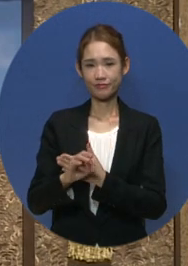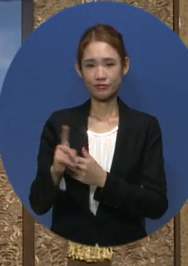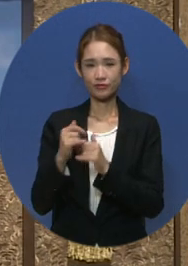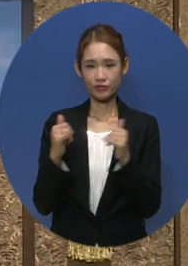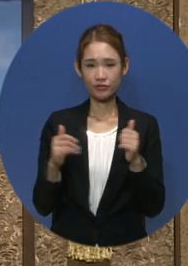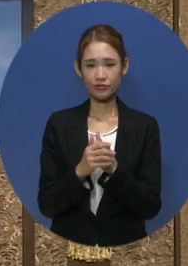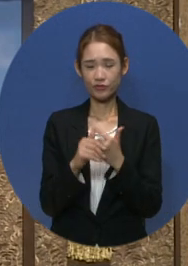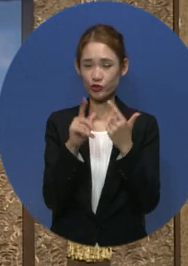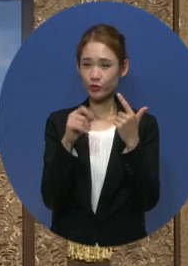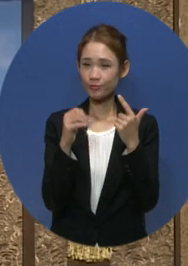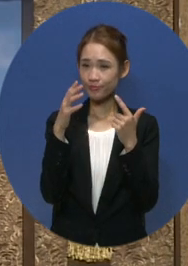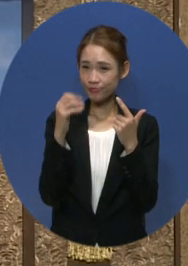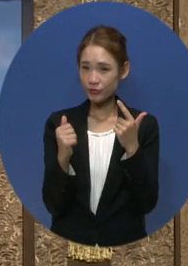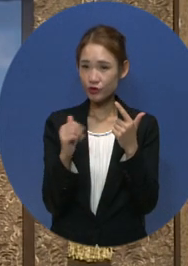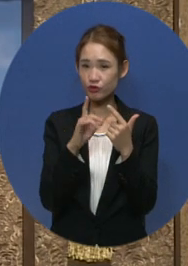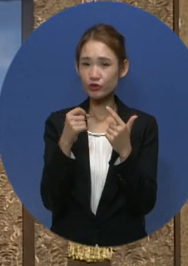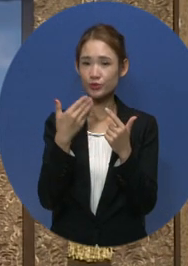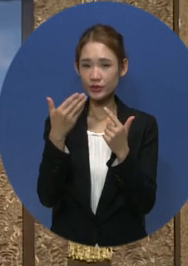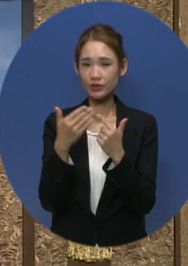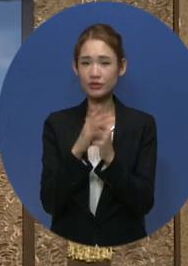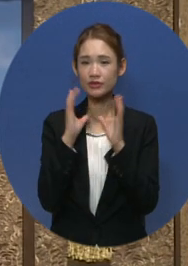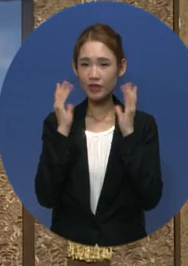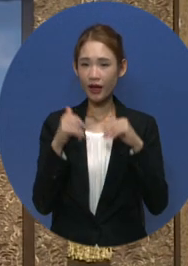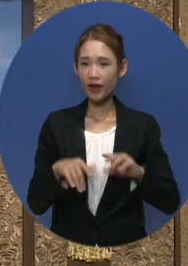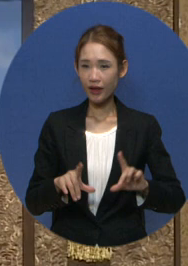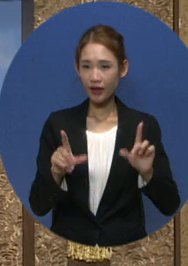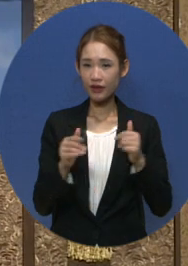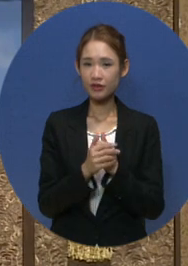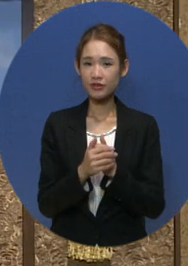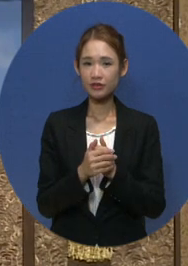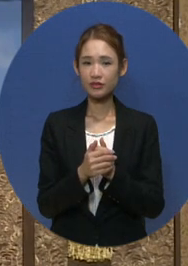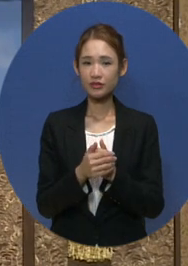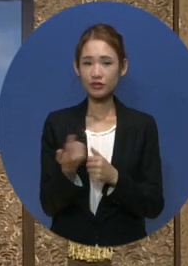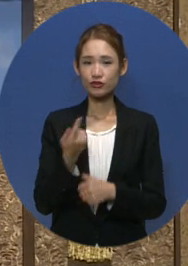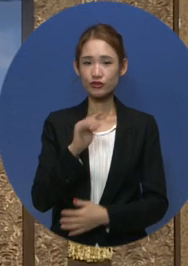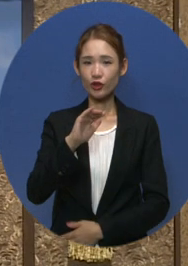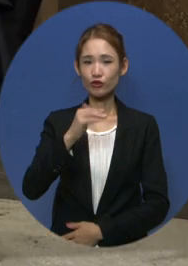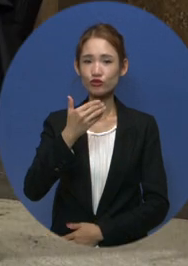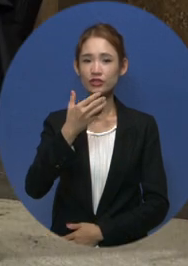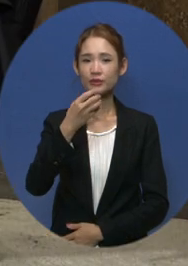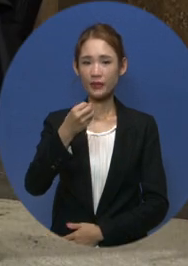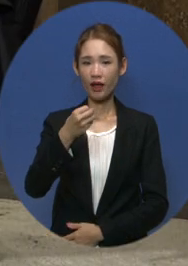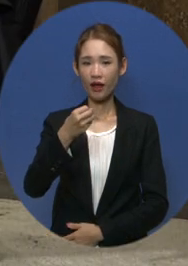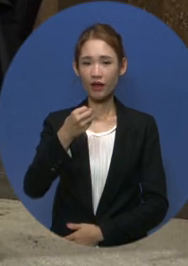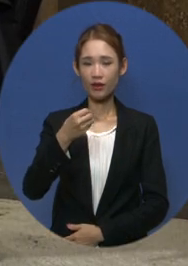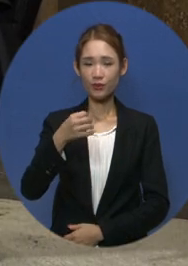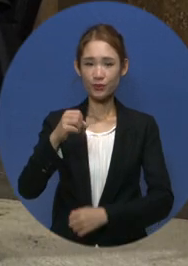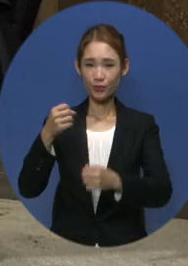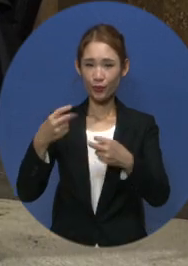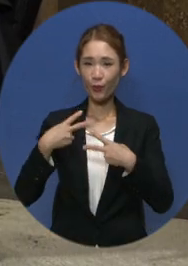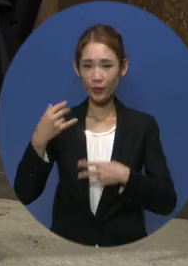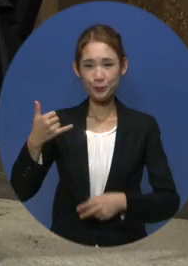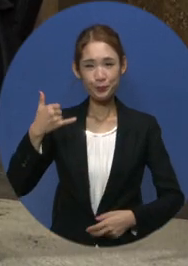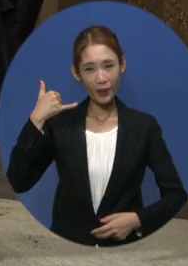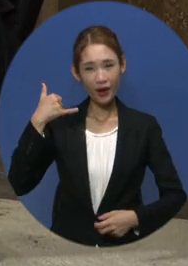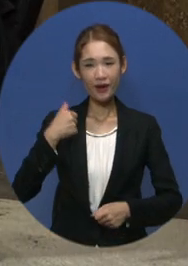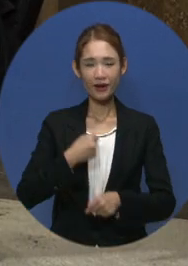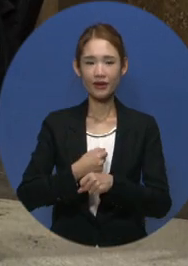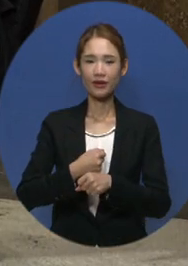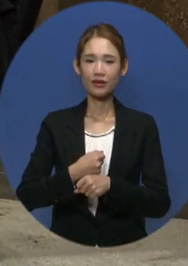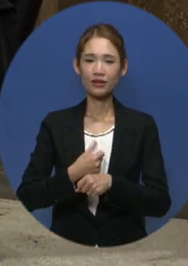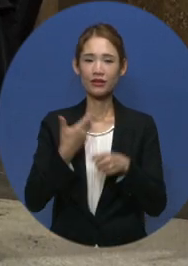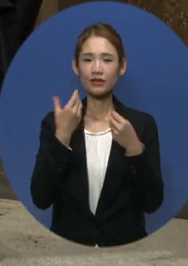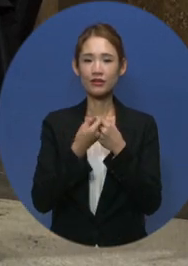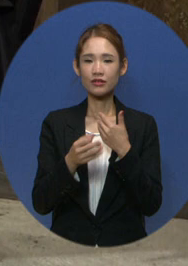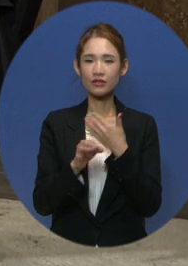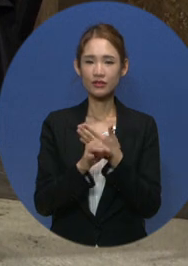분은 6월 9일 날 생일이라 그래가지고 네. 6,090만 원을 보내왔더라고요. 보내시겠다 그렇게 연락이 왔더라고요. 예. 뭐 예를